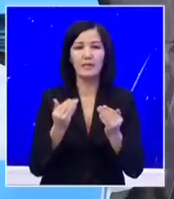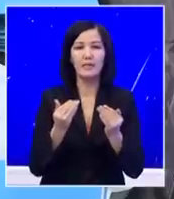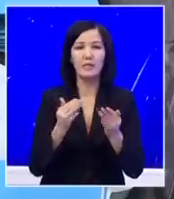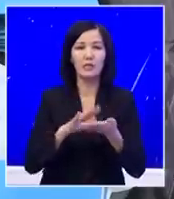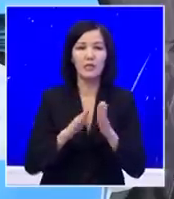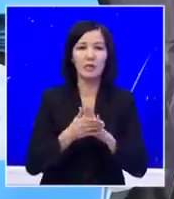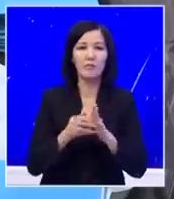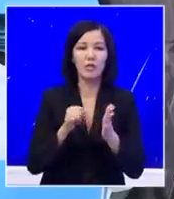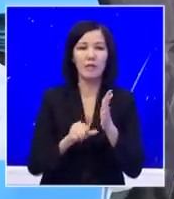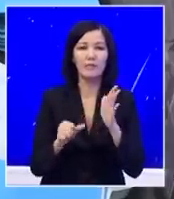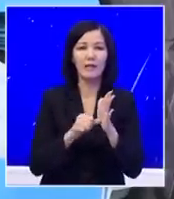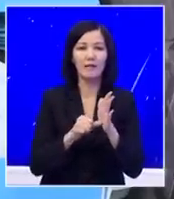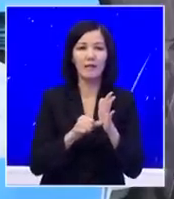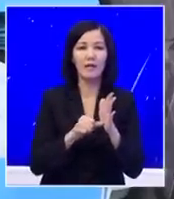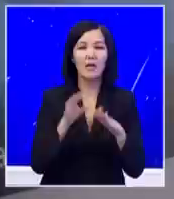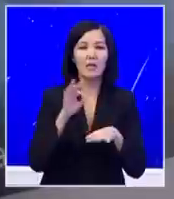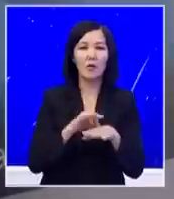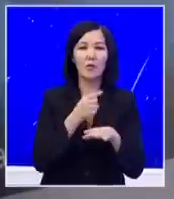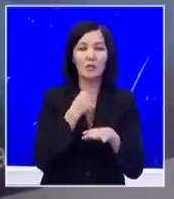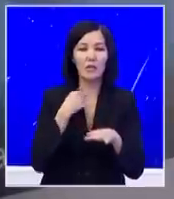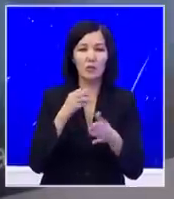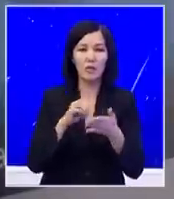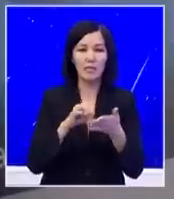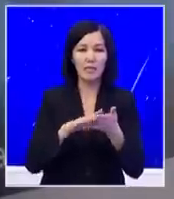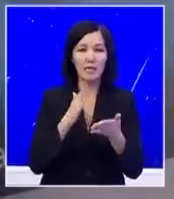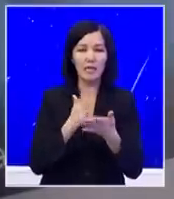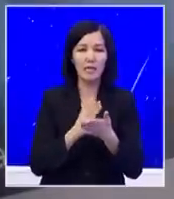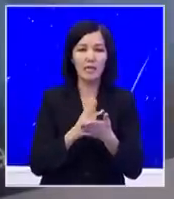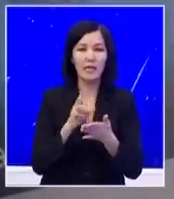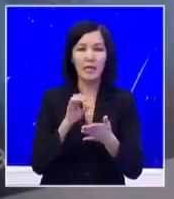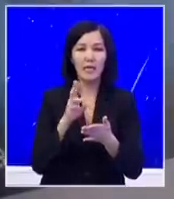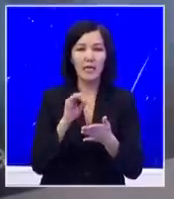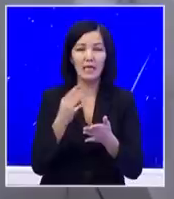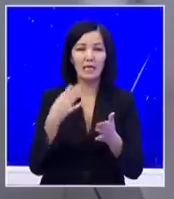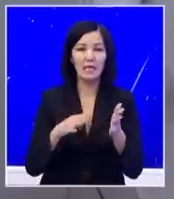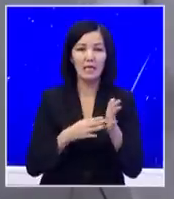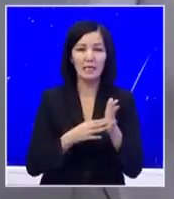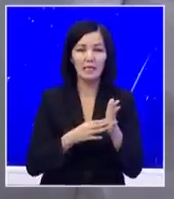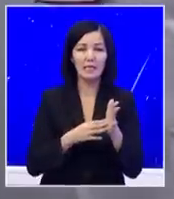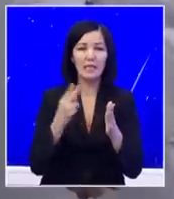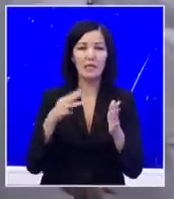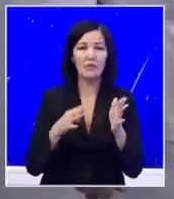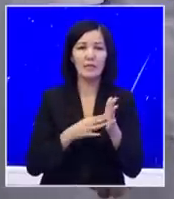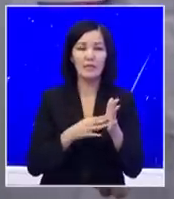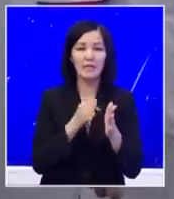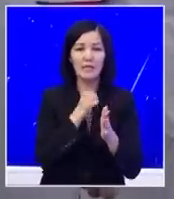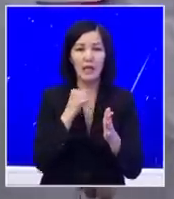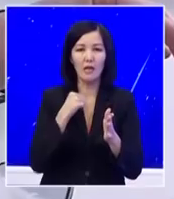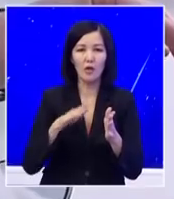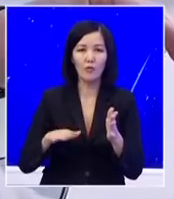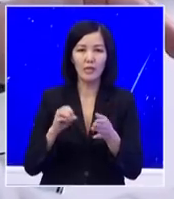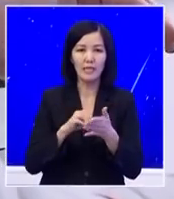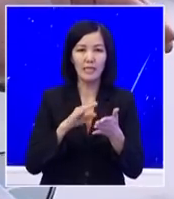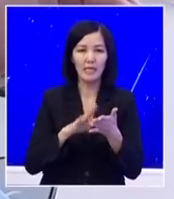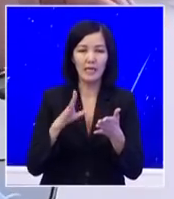сағатта жағдай бойынша 66 науқас Талдықорғанда анықталды. Кеген ауданында 48 болса, 28 жағдай Талғар